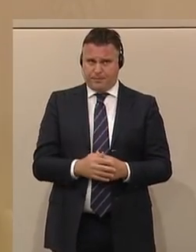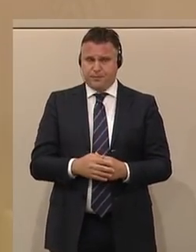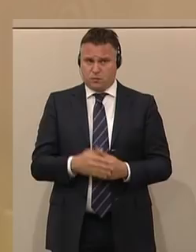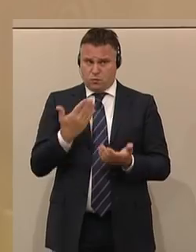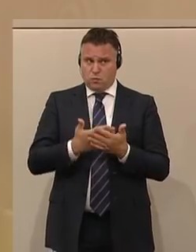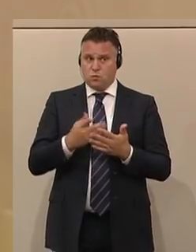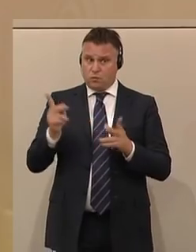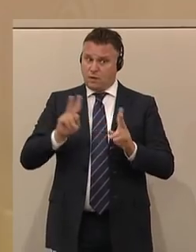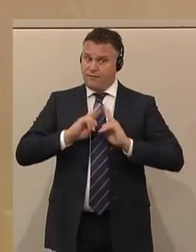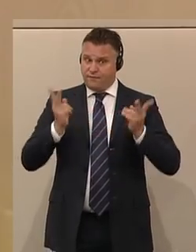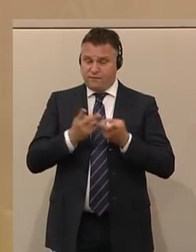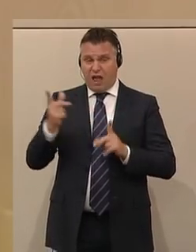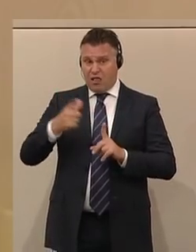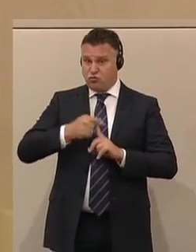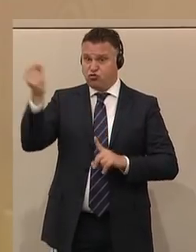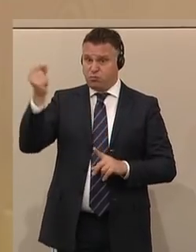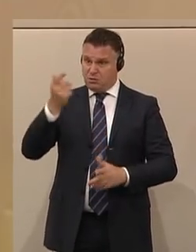der weltgrößte